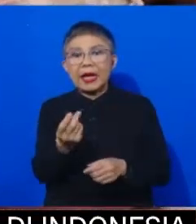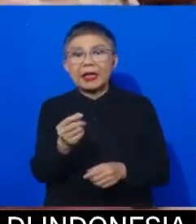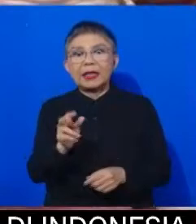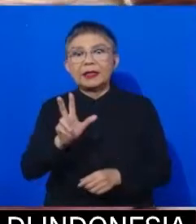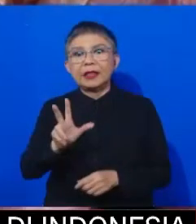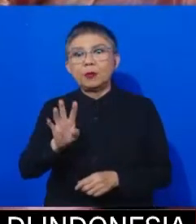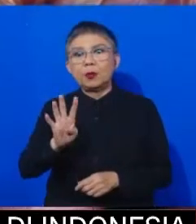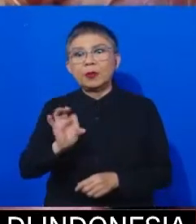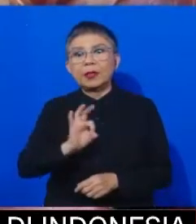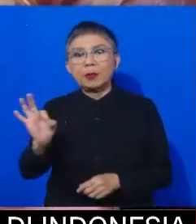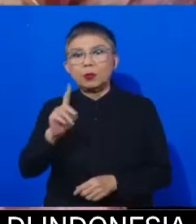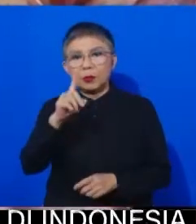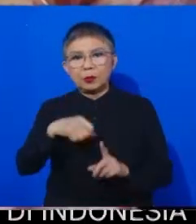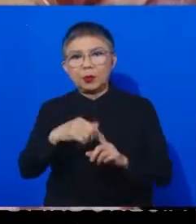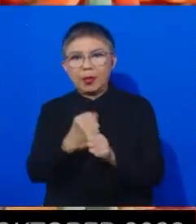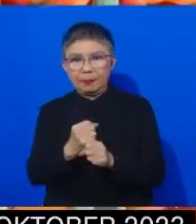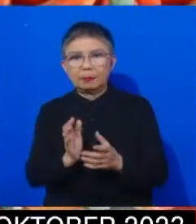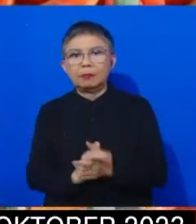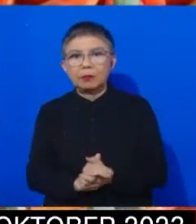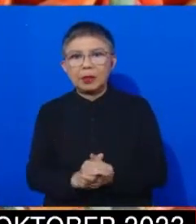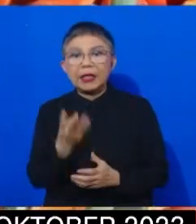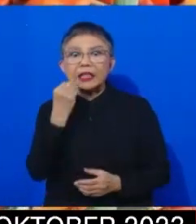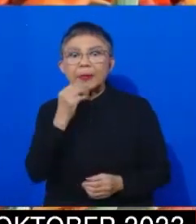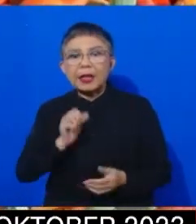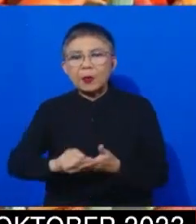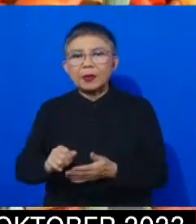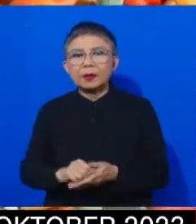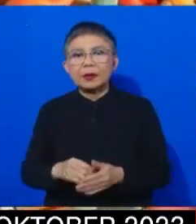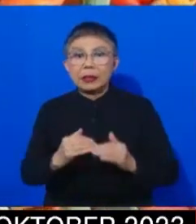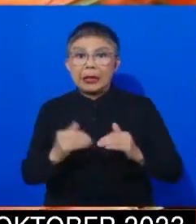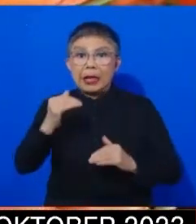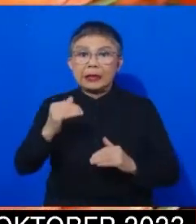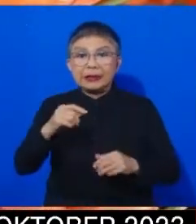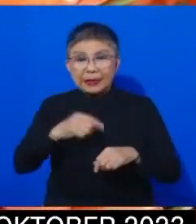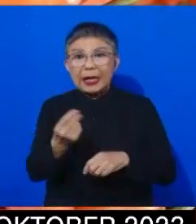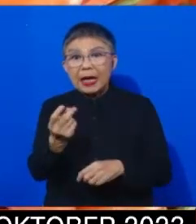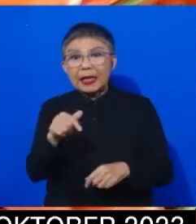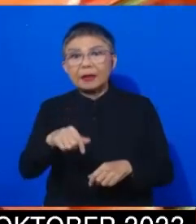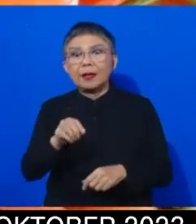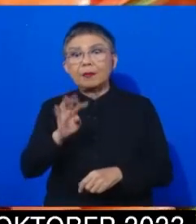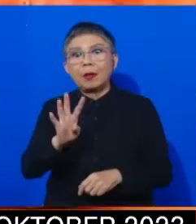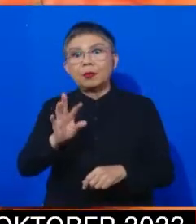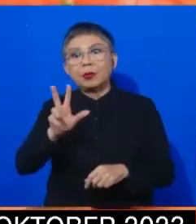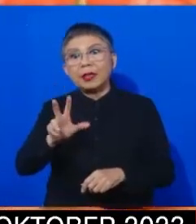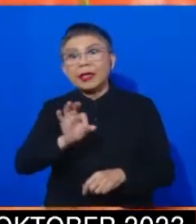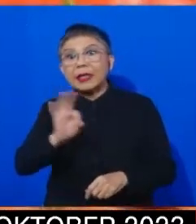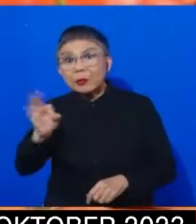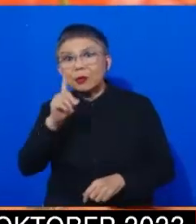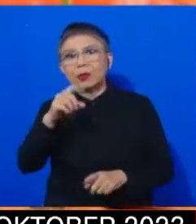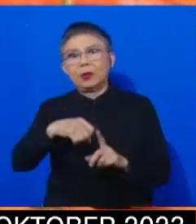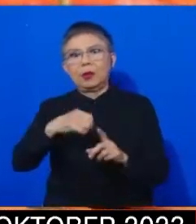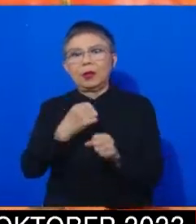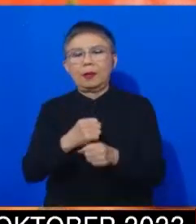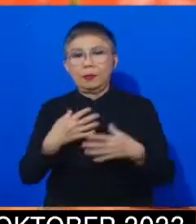menjadi Rp34.000 per kilogram. Cabai rawit naik drastis dari Rp27.000 menjadi Rp43.000 per